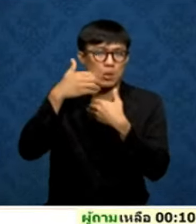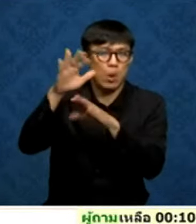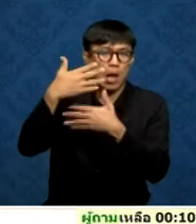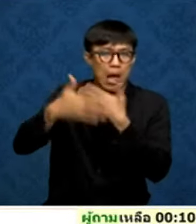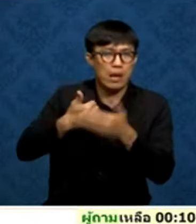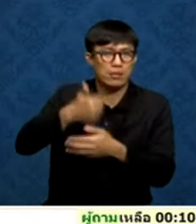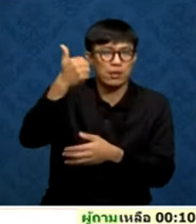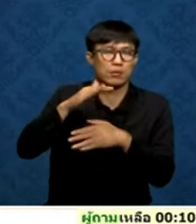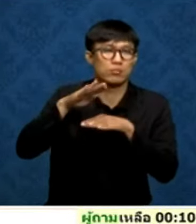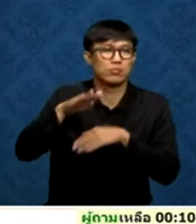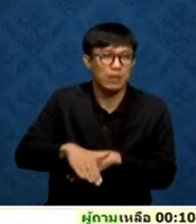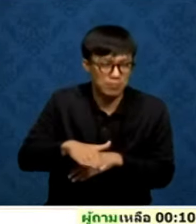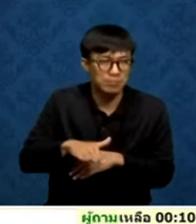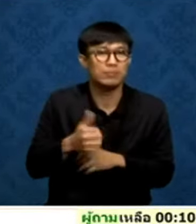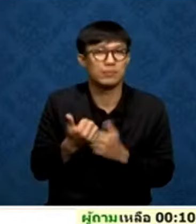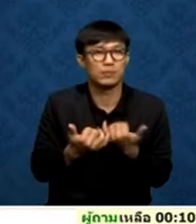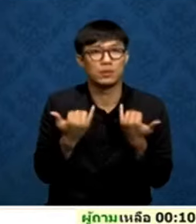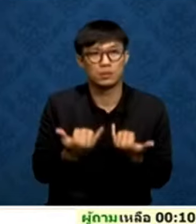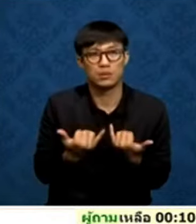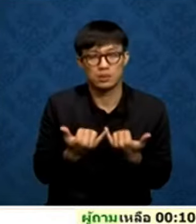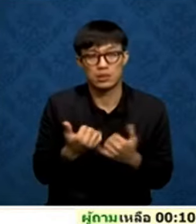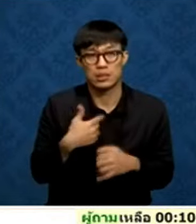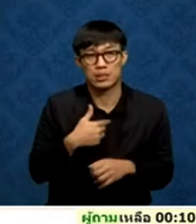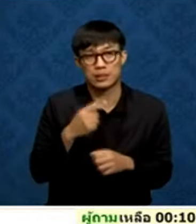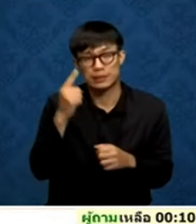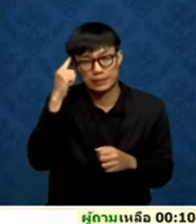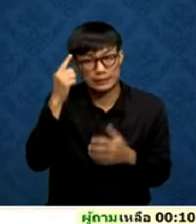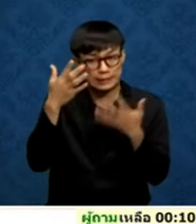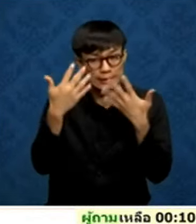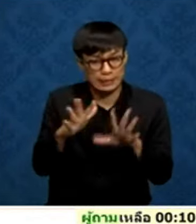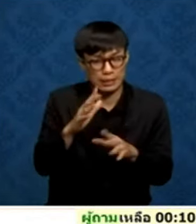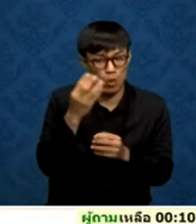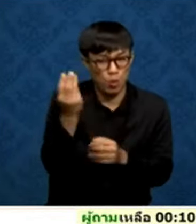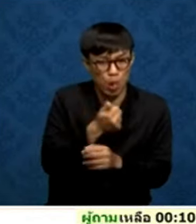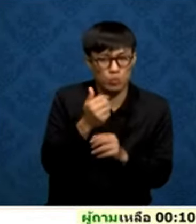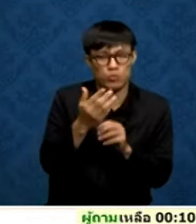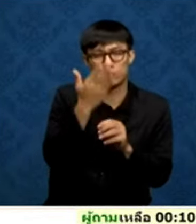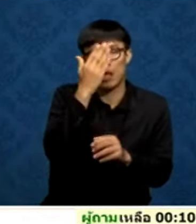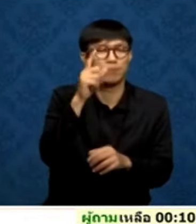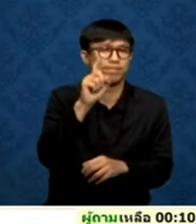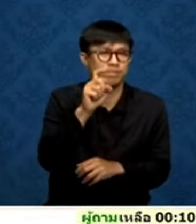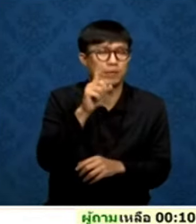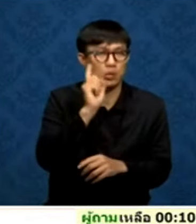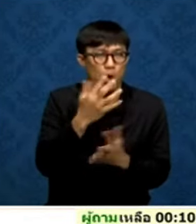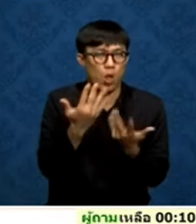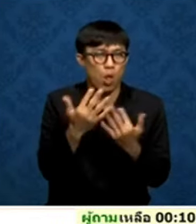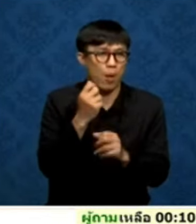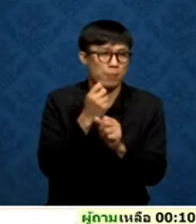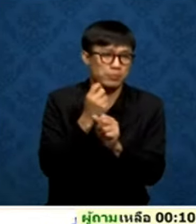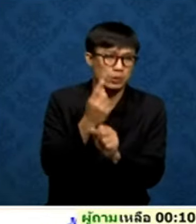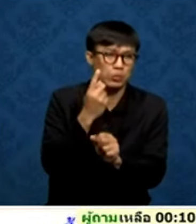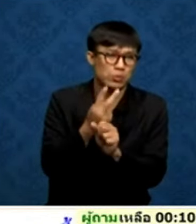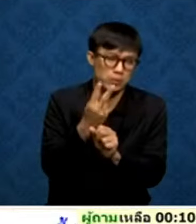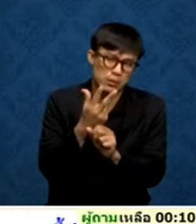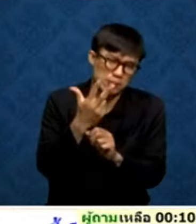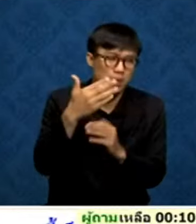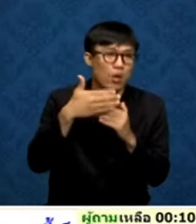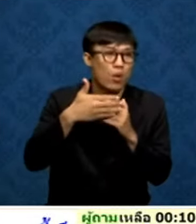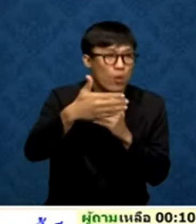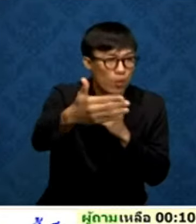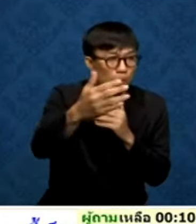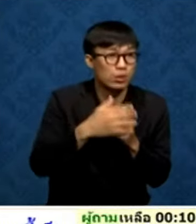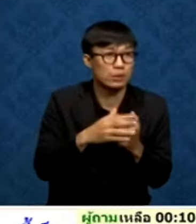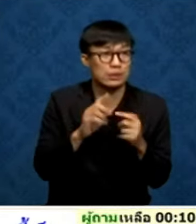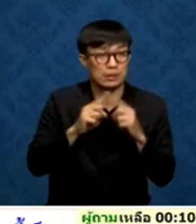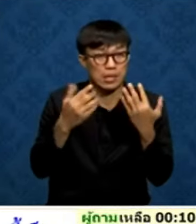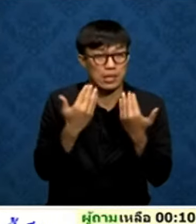านี้นะครับทั้งหมดนี้มันจะไม่สามารถจะเสร็จสิ้นในปี2ปีแต่ว่าเมื่อมีการเร่งสิ่งหนึ่งที่เราได้กำชับลงไปว่าขอให้เงินที่ม